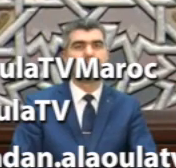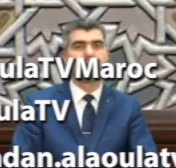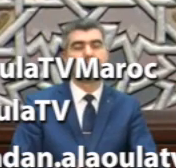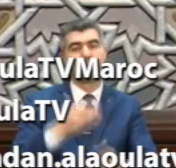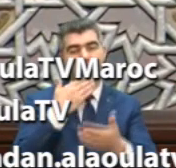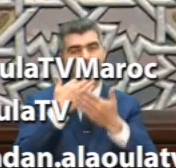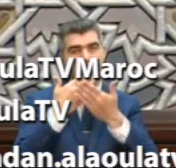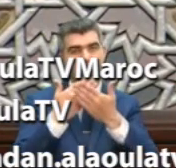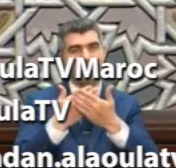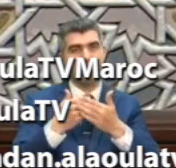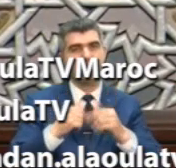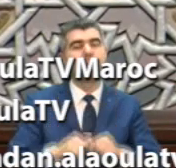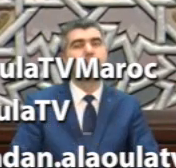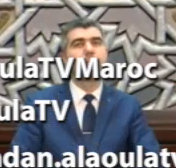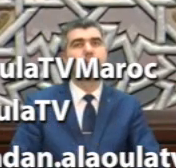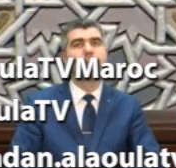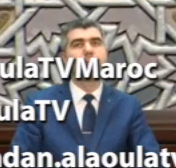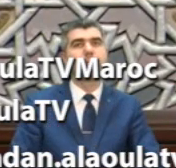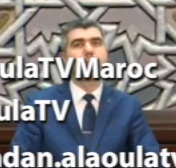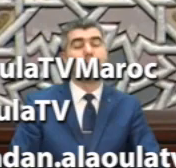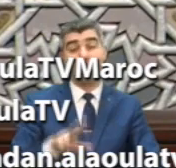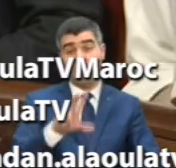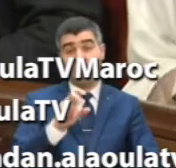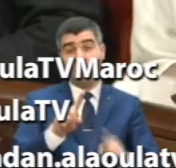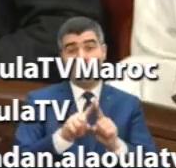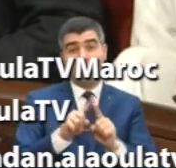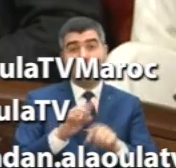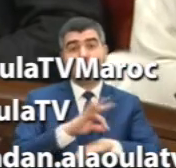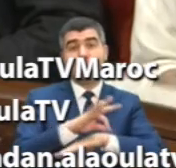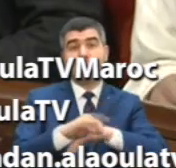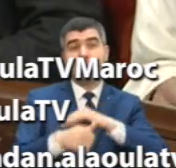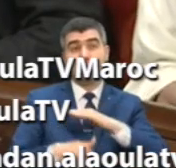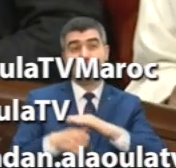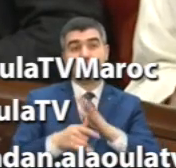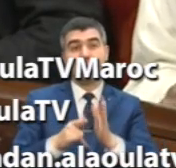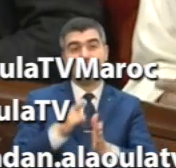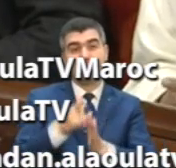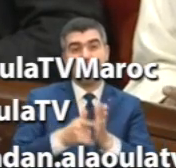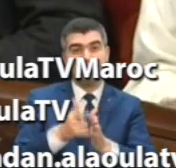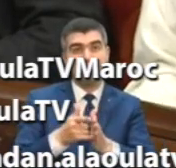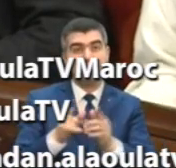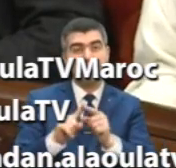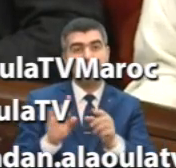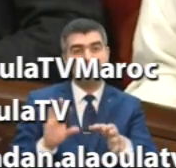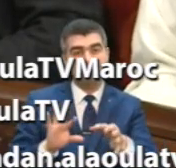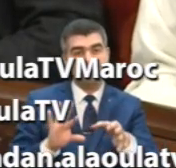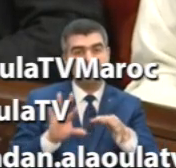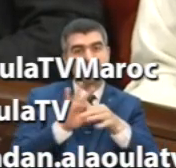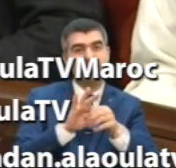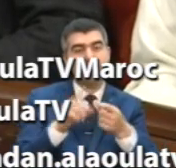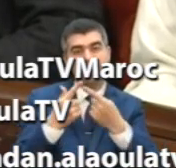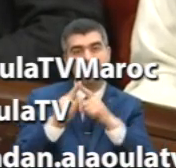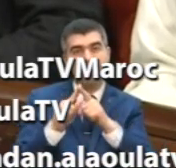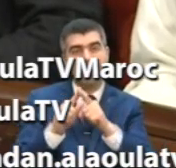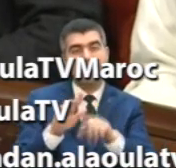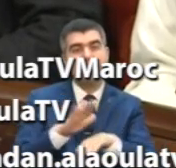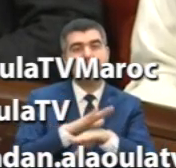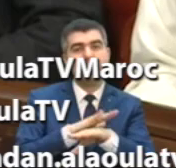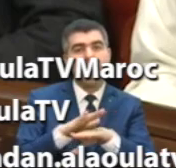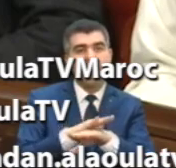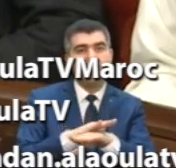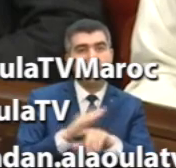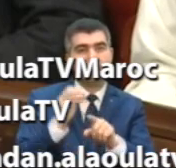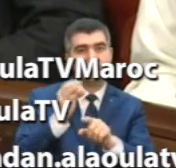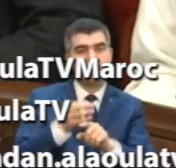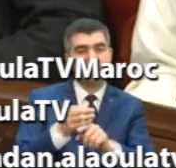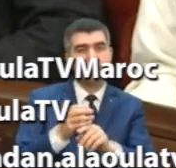السيد النائب المحترم تعلم على انه بالفعل المكتب الوطني للسكك الحديديه في اطار التعاقد اللي عنده مع المستخدمين ديالو عنده سياسه اللي هي سياسه